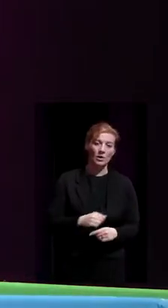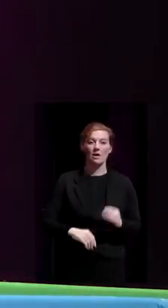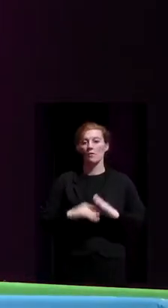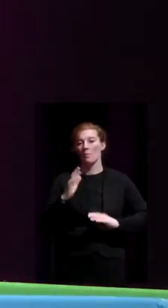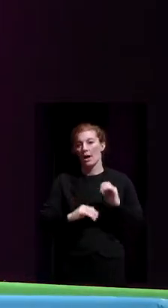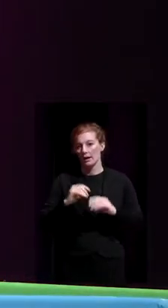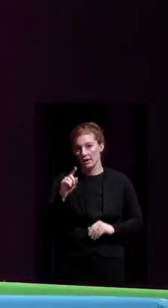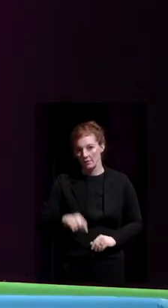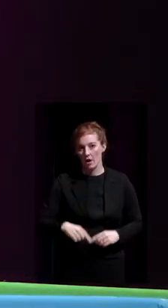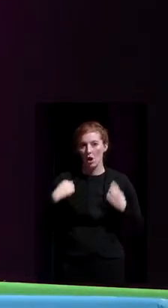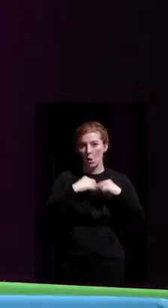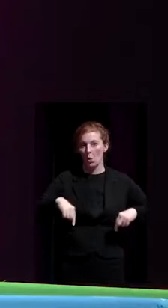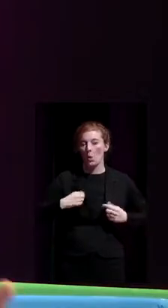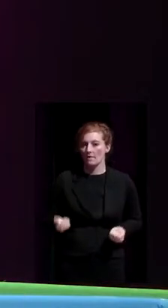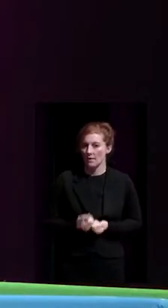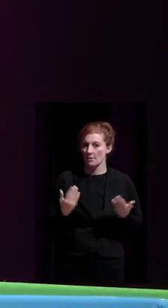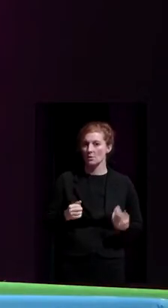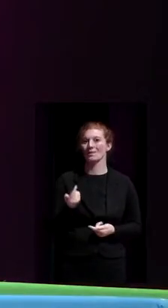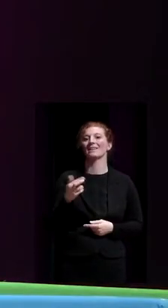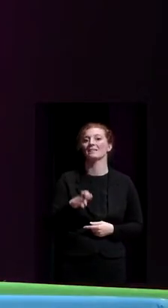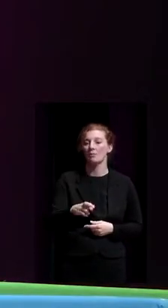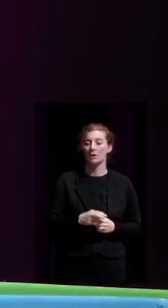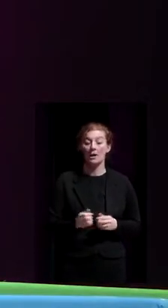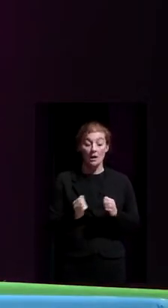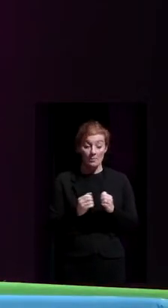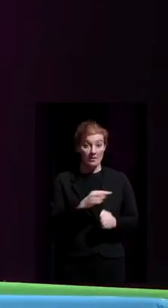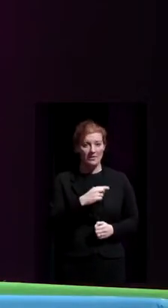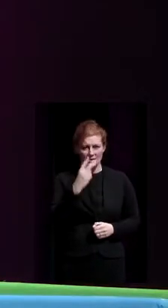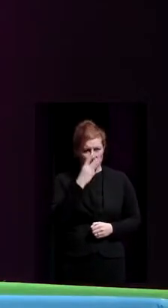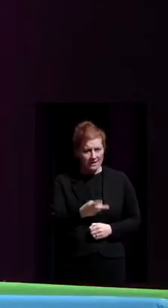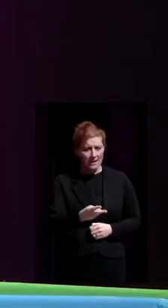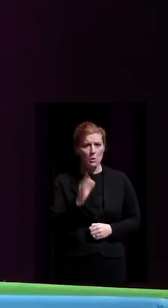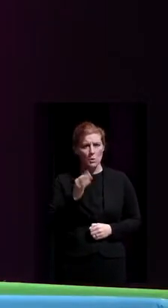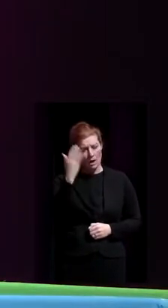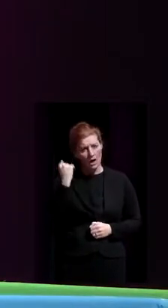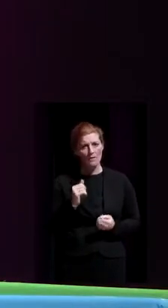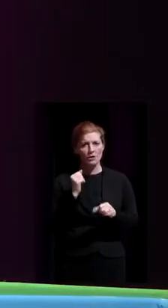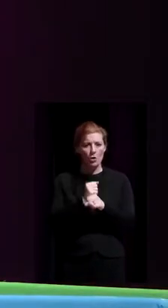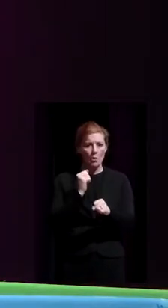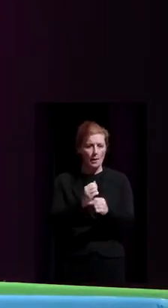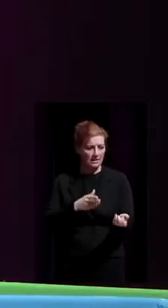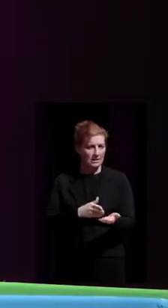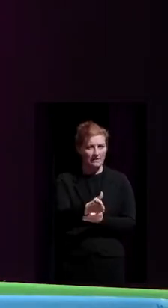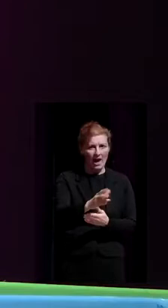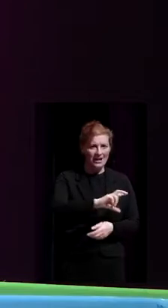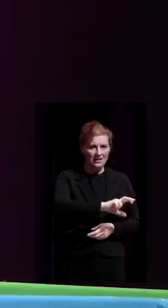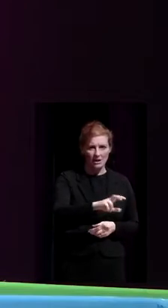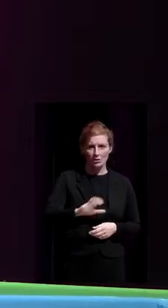vidare. Men framförallt vill vi se hur vi kan jobba tvärsektoriellt just för barns